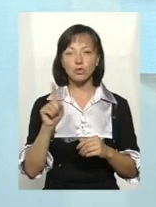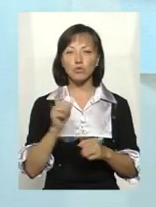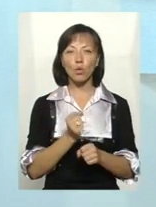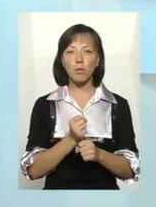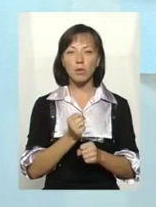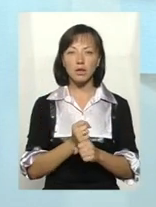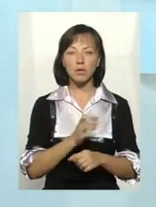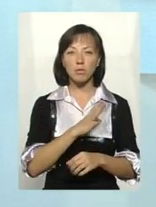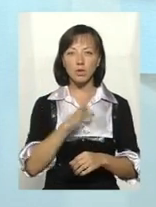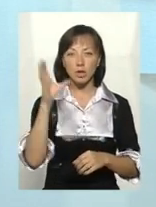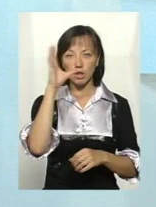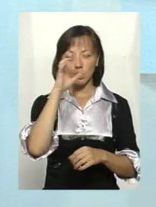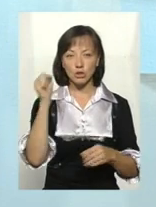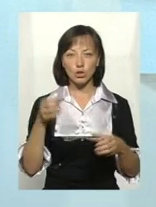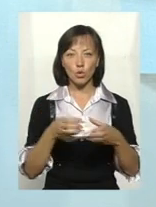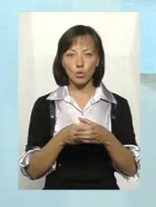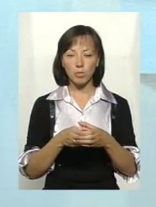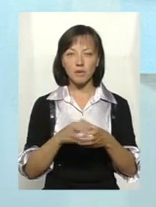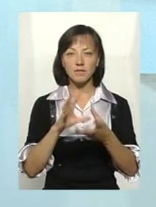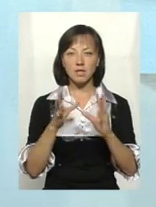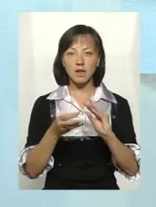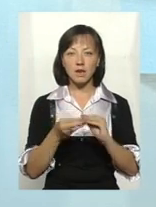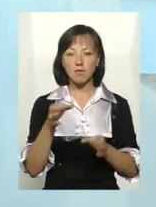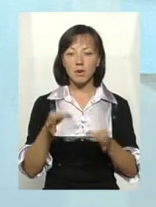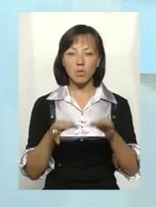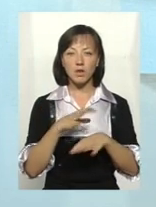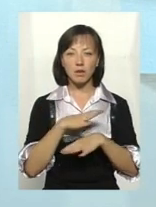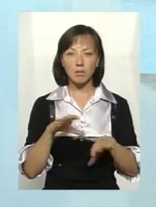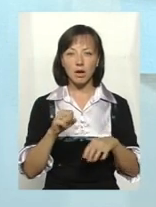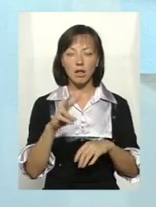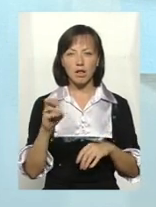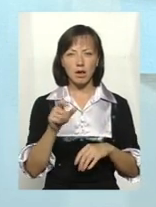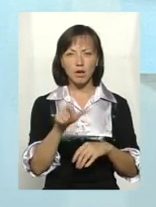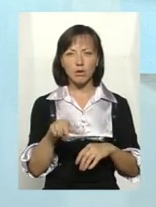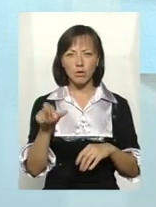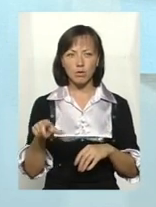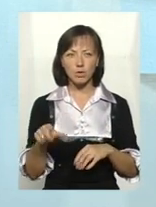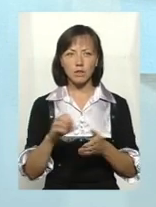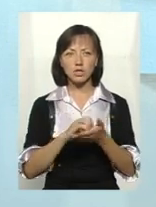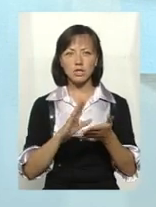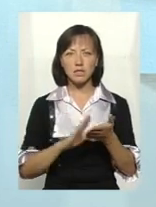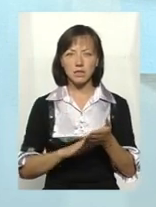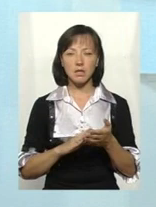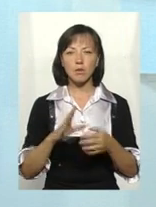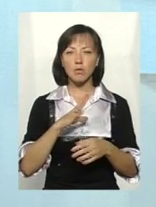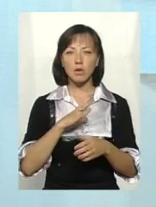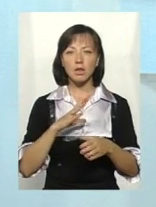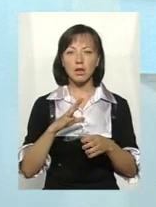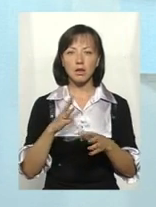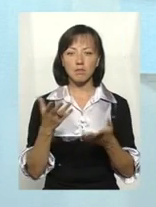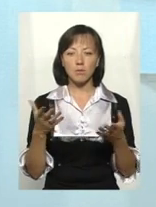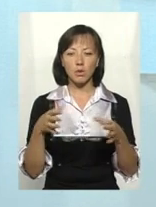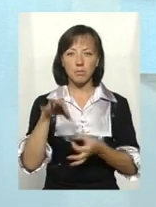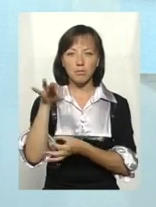робити? Були нічні групи, їх взагалі в природі не було, але люди числилися на них далі. Були плаваючі групи,